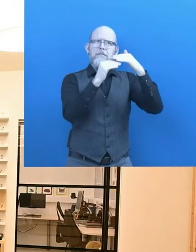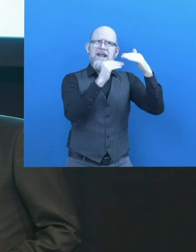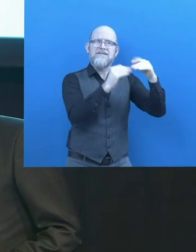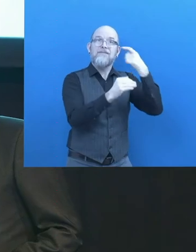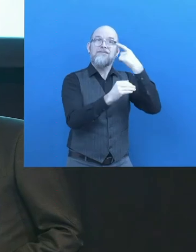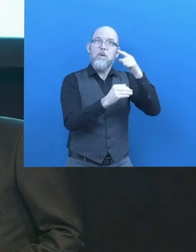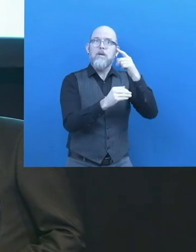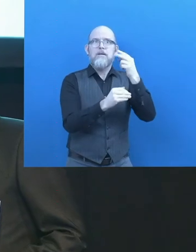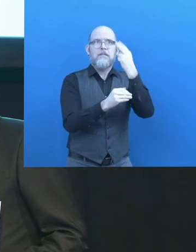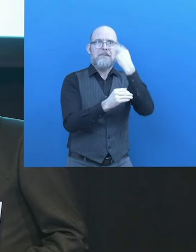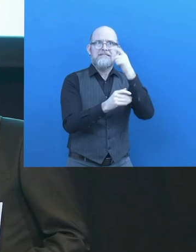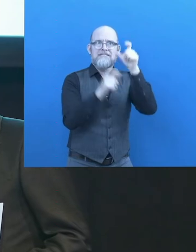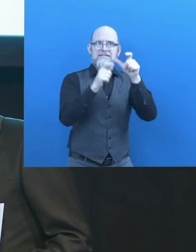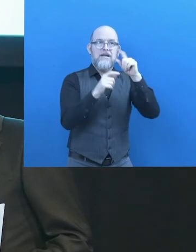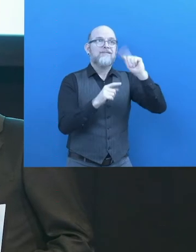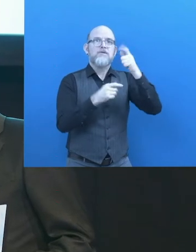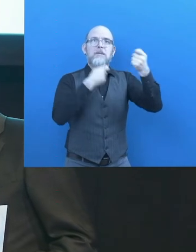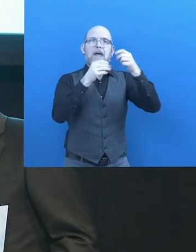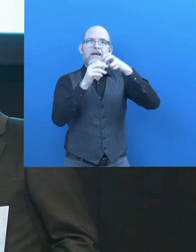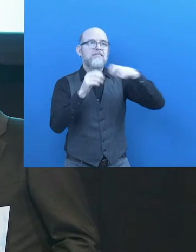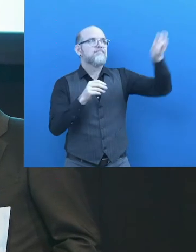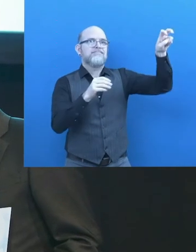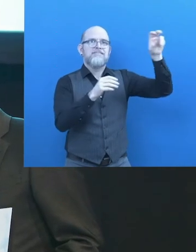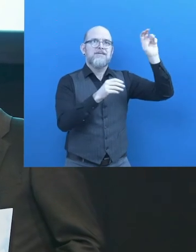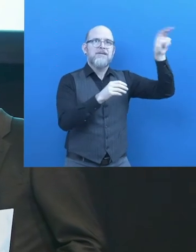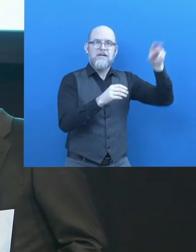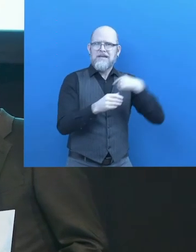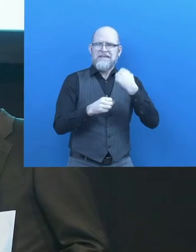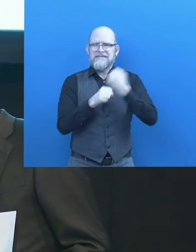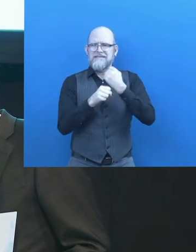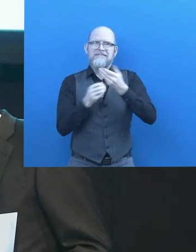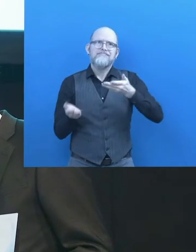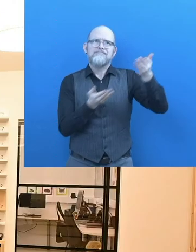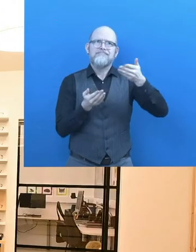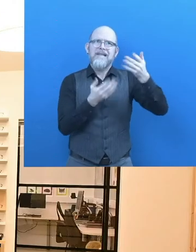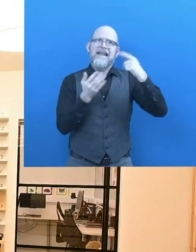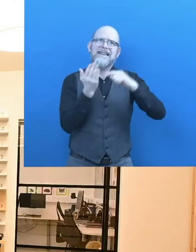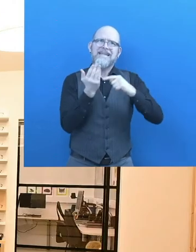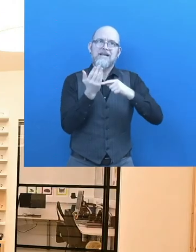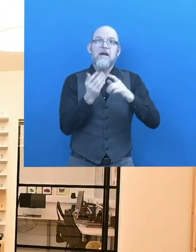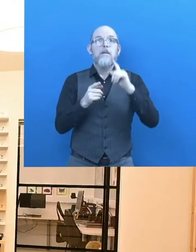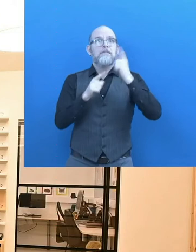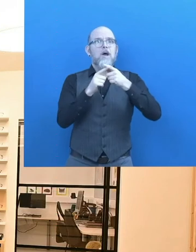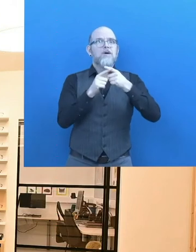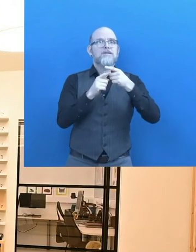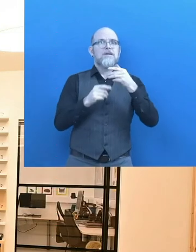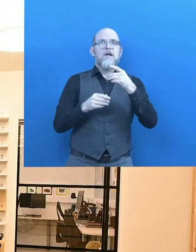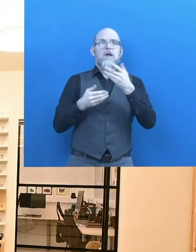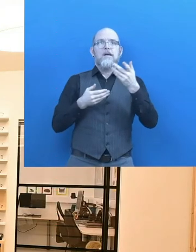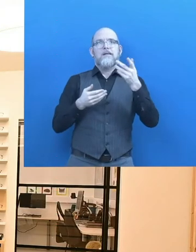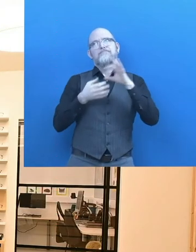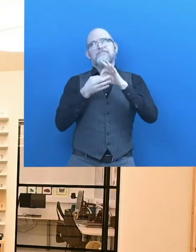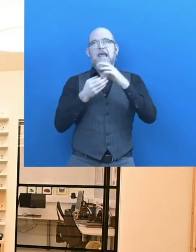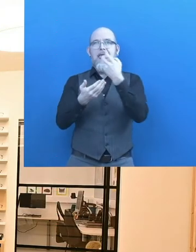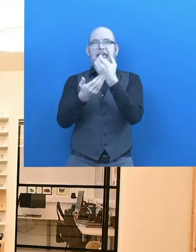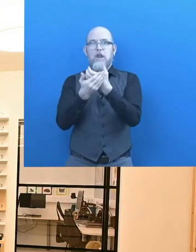möglich. Das hat natürlich auf der einen Seite einen sozialen und natürlich auch einen ökonomischen Impact.